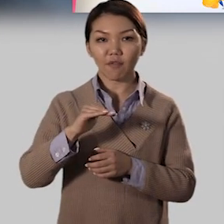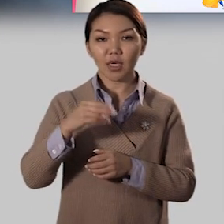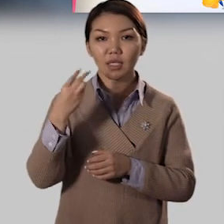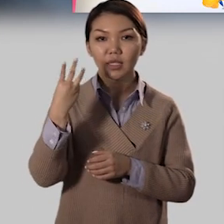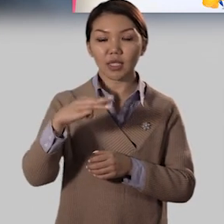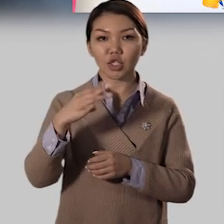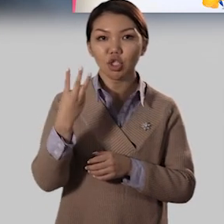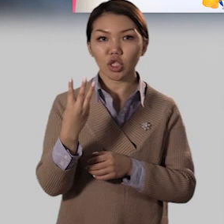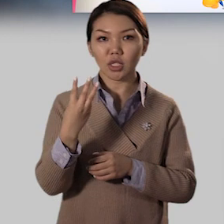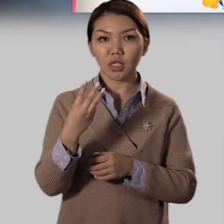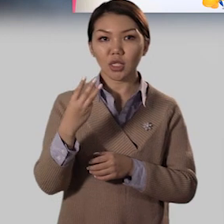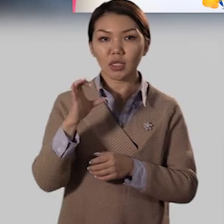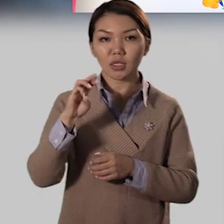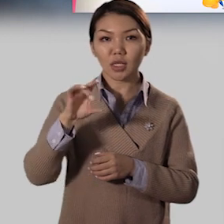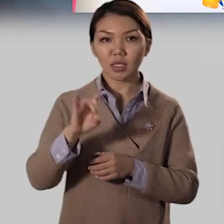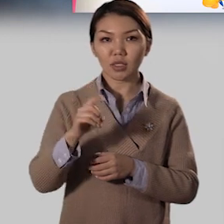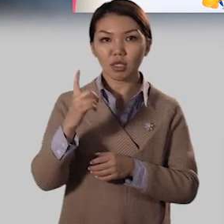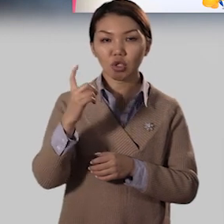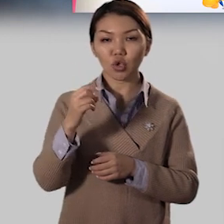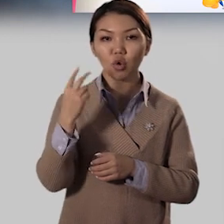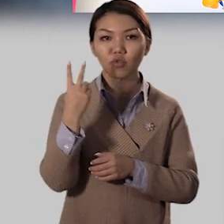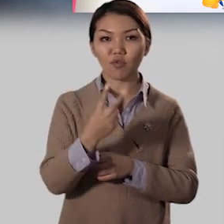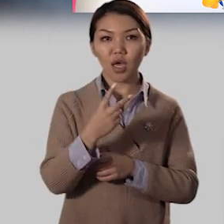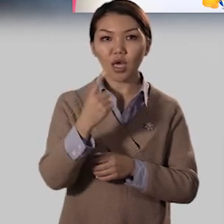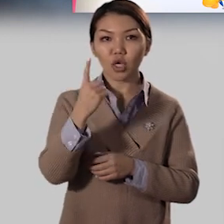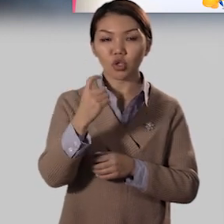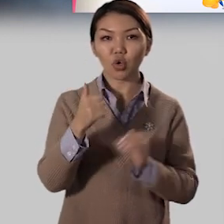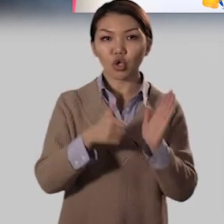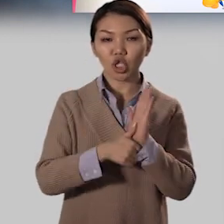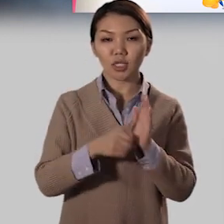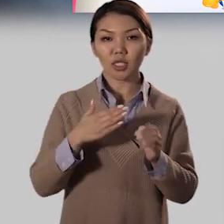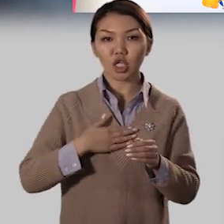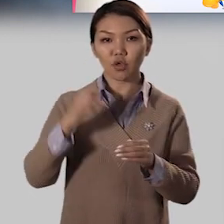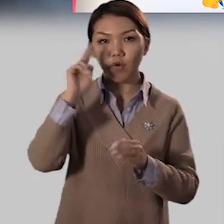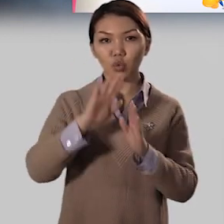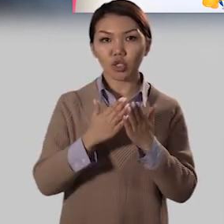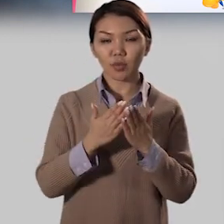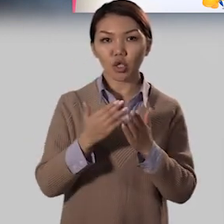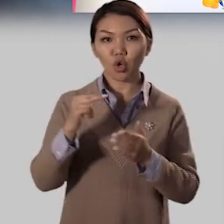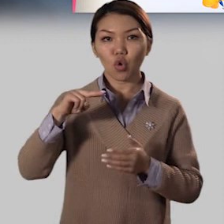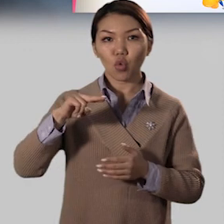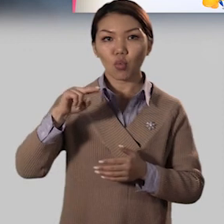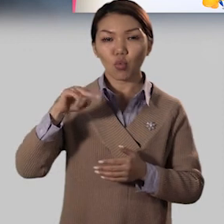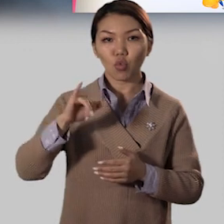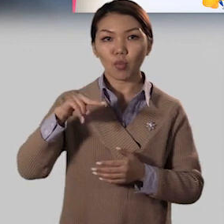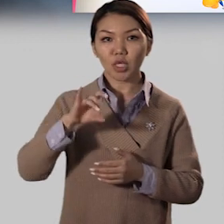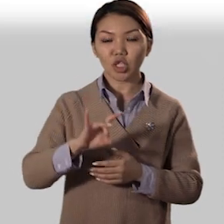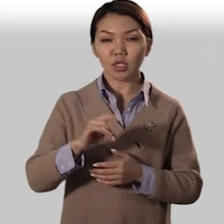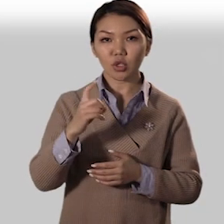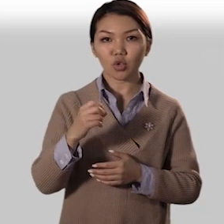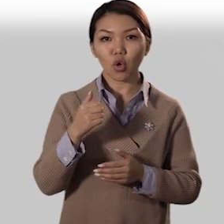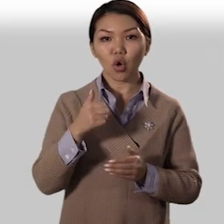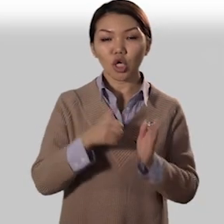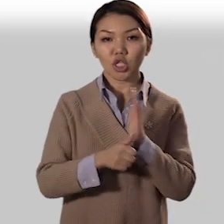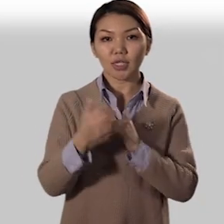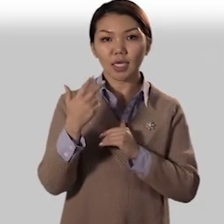страницы 102 106 нашего учебника упражнения 163 на